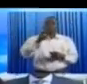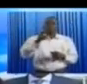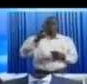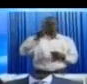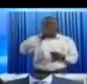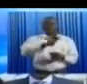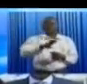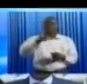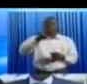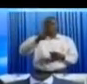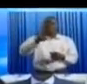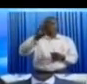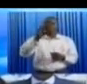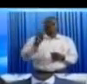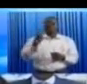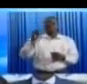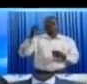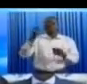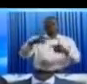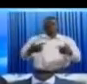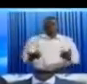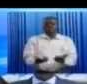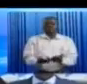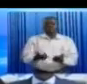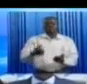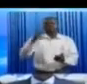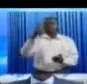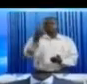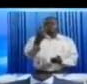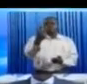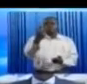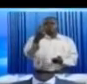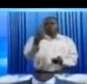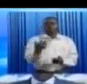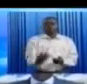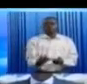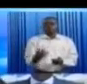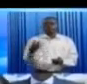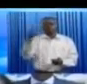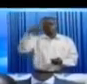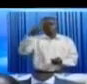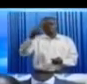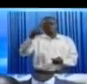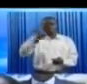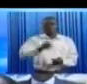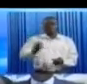40 agences, dont un tiers à peu près à Ouaga et le reste